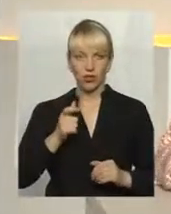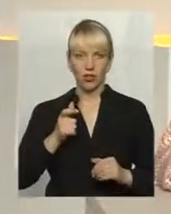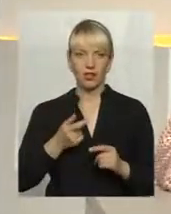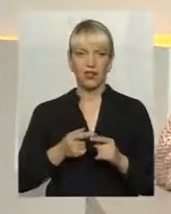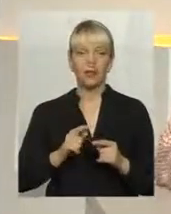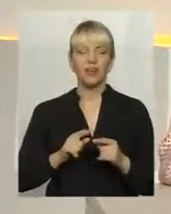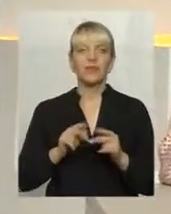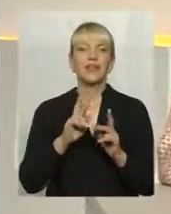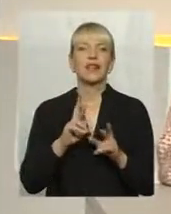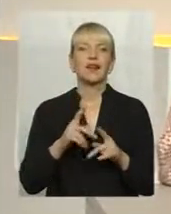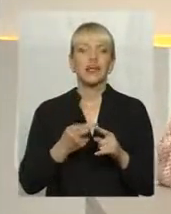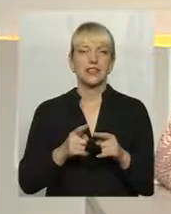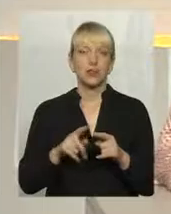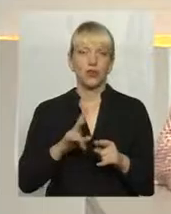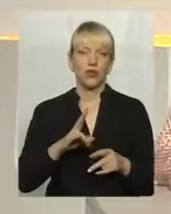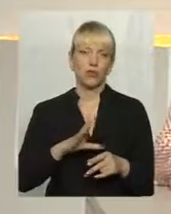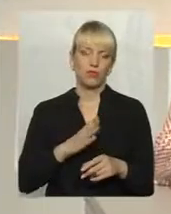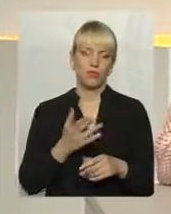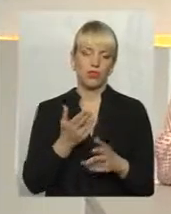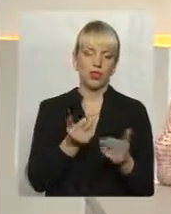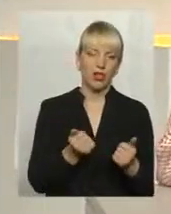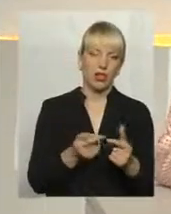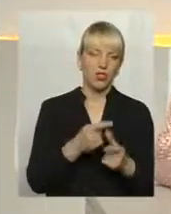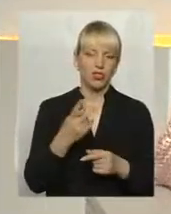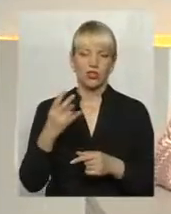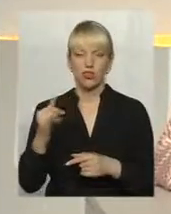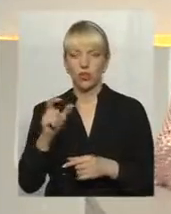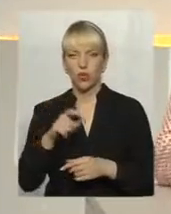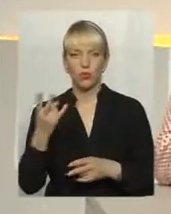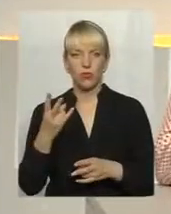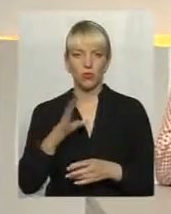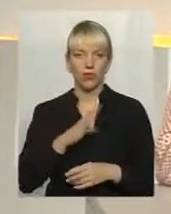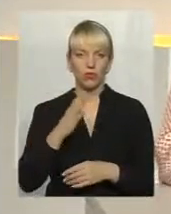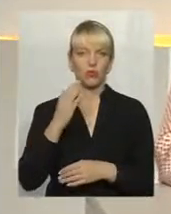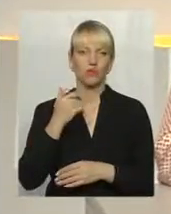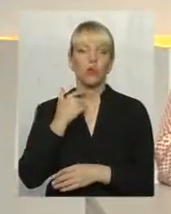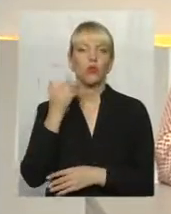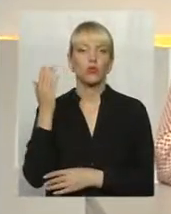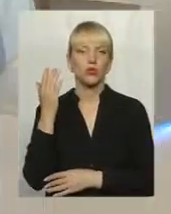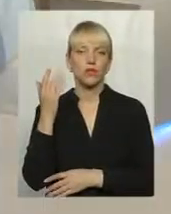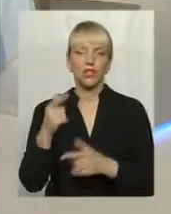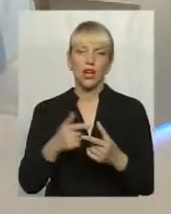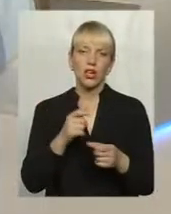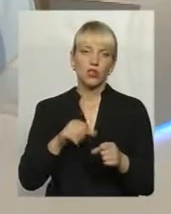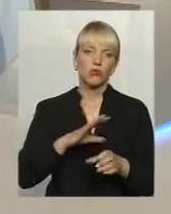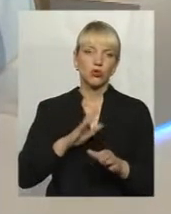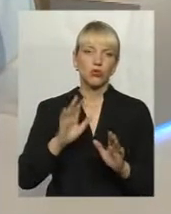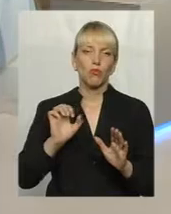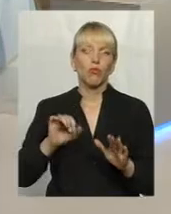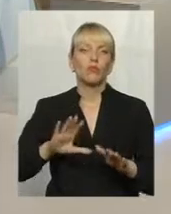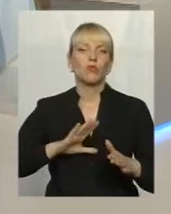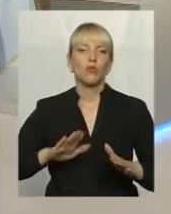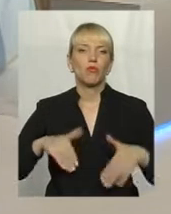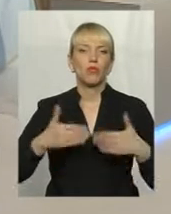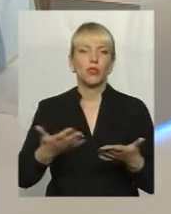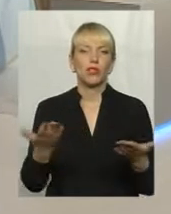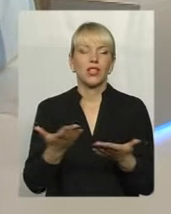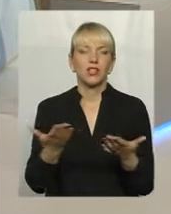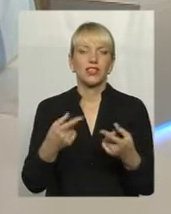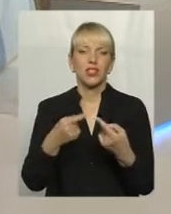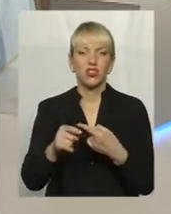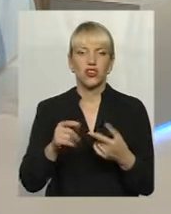матимуть написати там так чи ні, проголосувати? Чи, можливо, їм пропонуватимуться якісь ще варіанти земельної реформи?